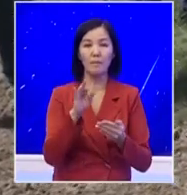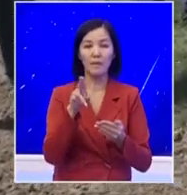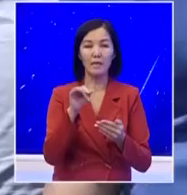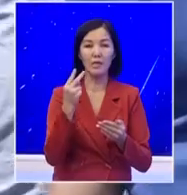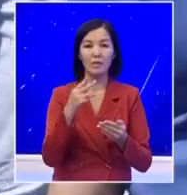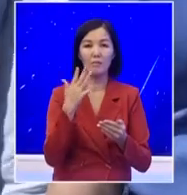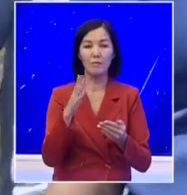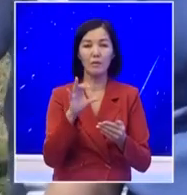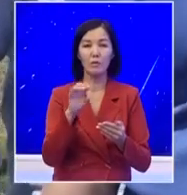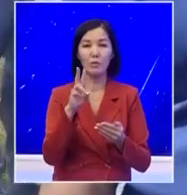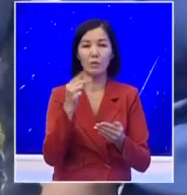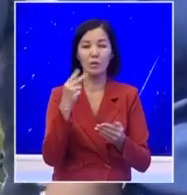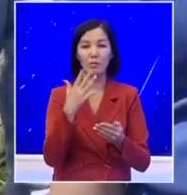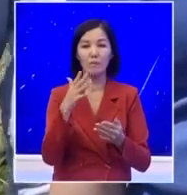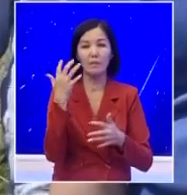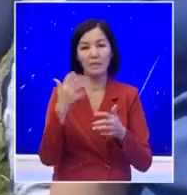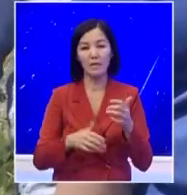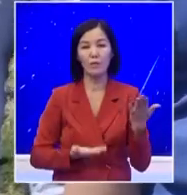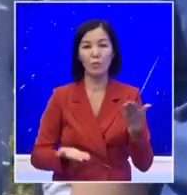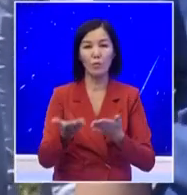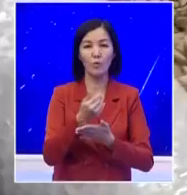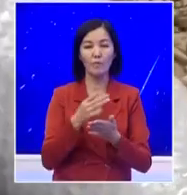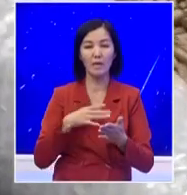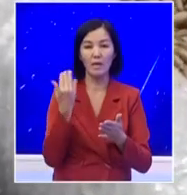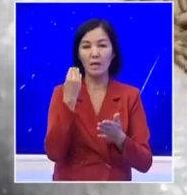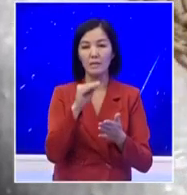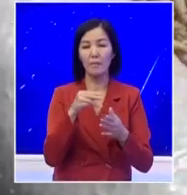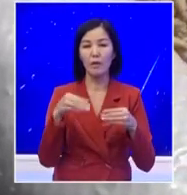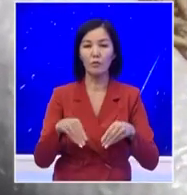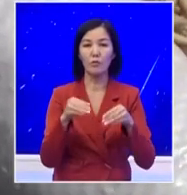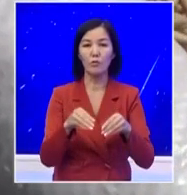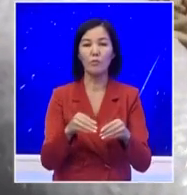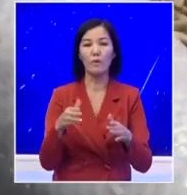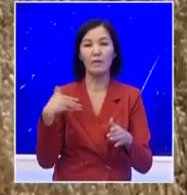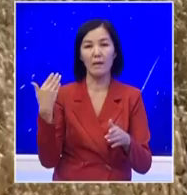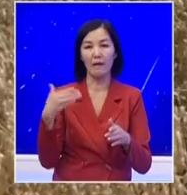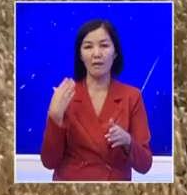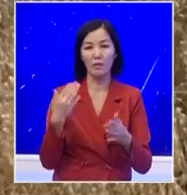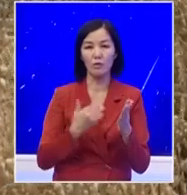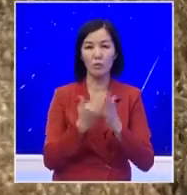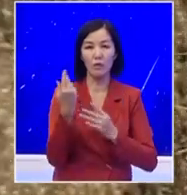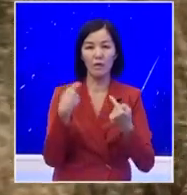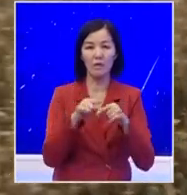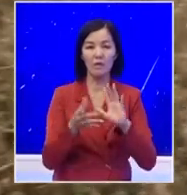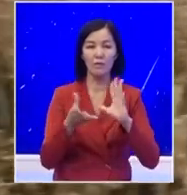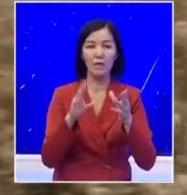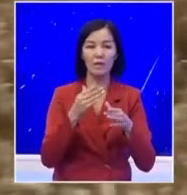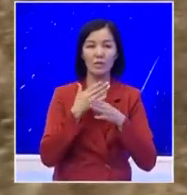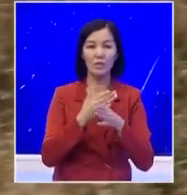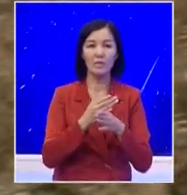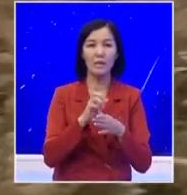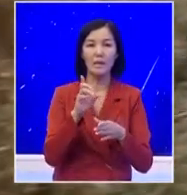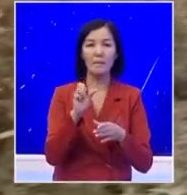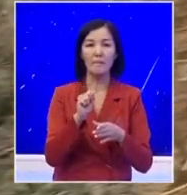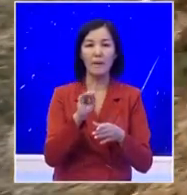сұлыдан 20 сентинерден орташа өнім алып келген. Сапалы тұқым құнарлы тыңайтқыш жоғары технология нәтижесінде байсерке